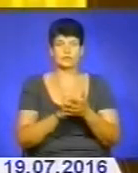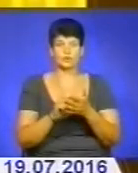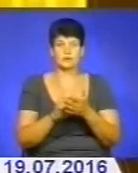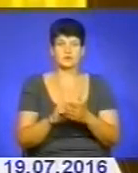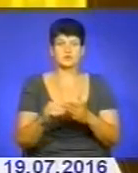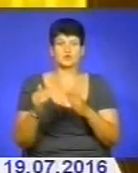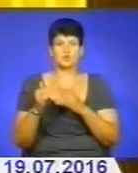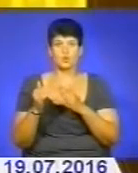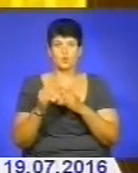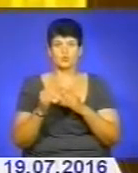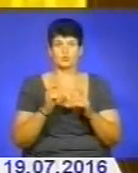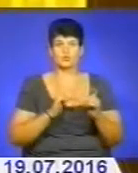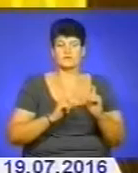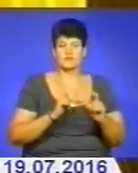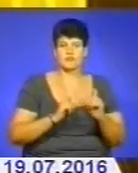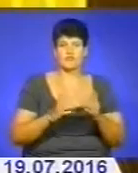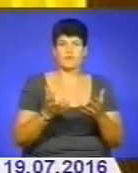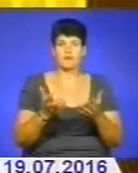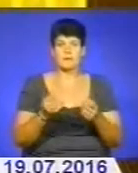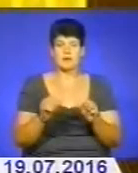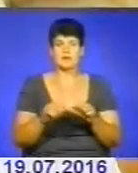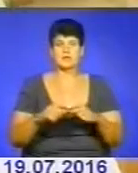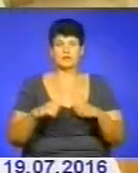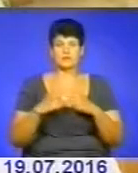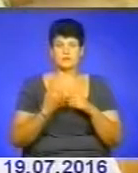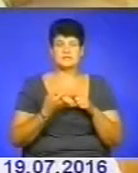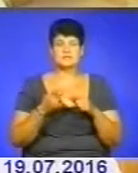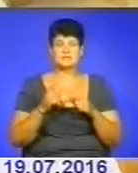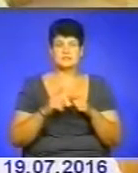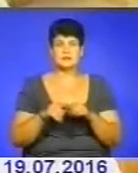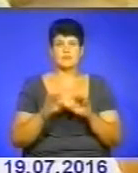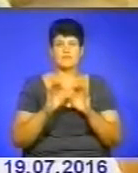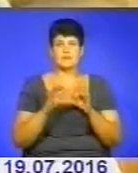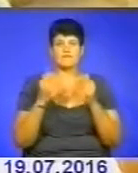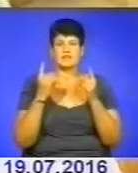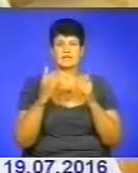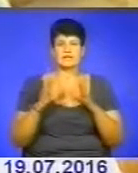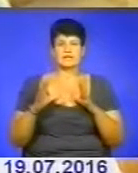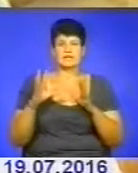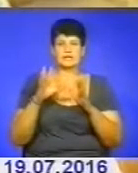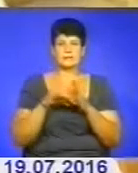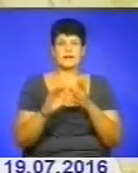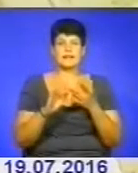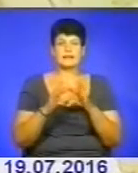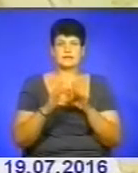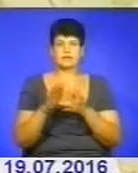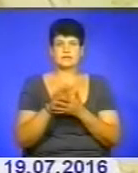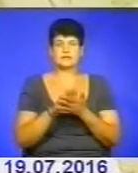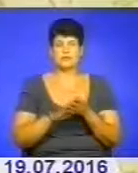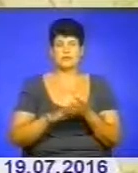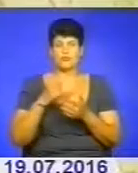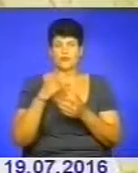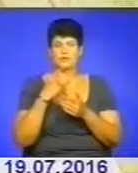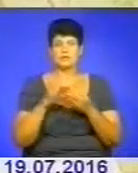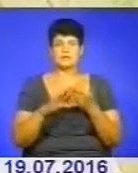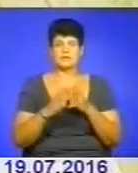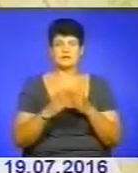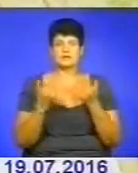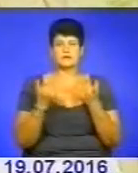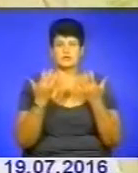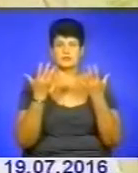ні з університетів. У приймальних комісіях такі несправності пояснюють великим напливом електронних заяв. Запевняють, що станом на